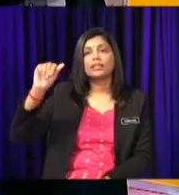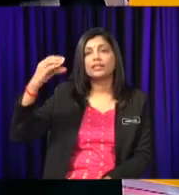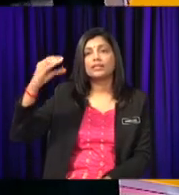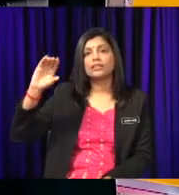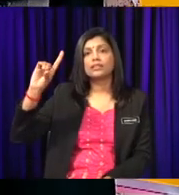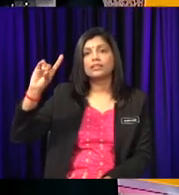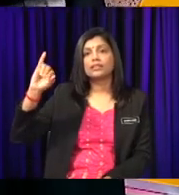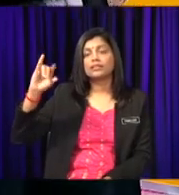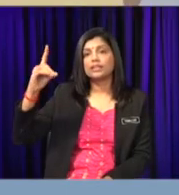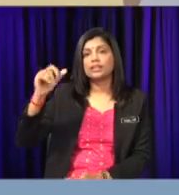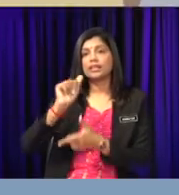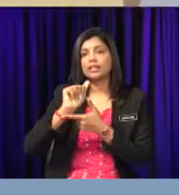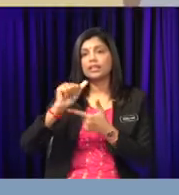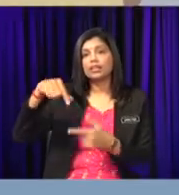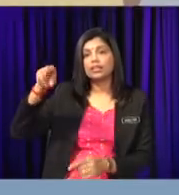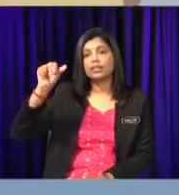boleh